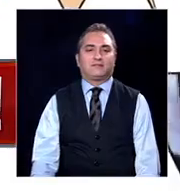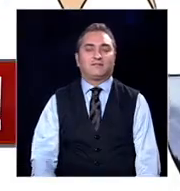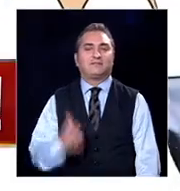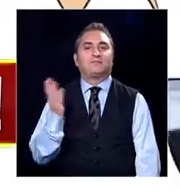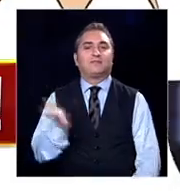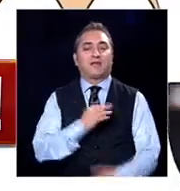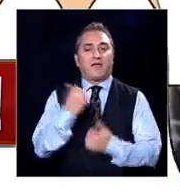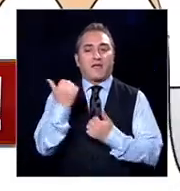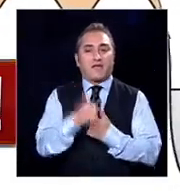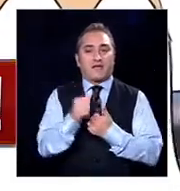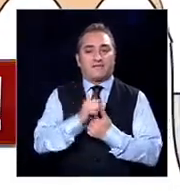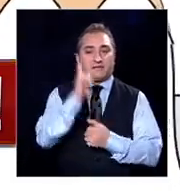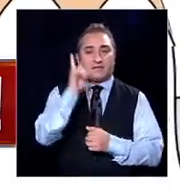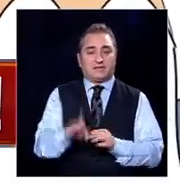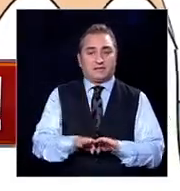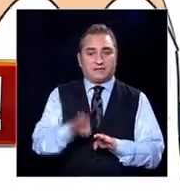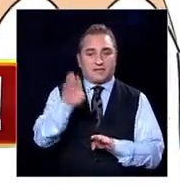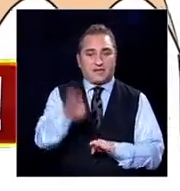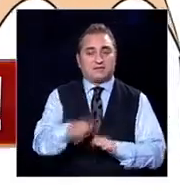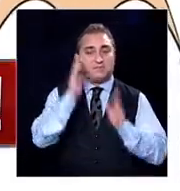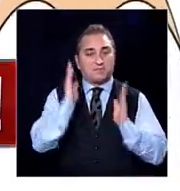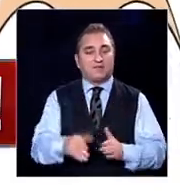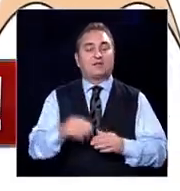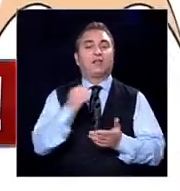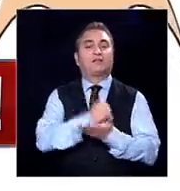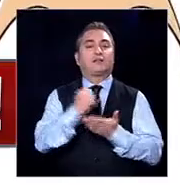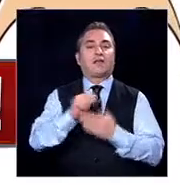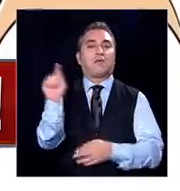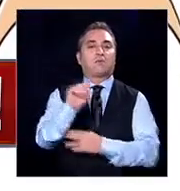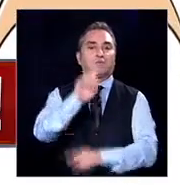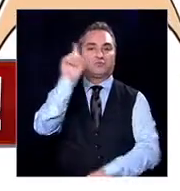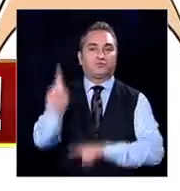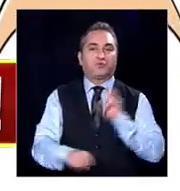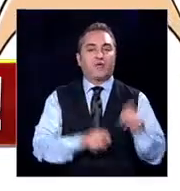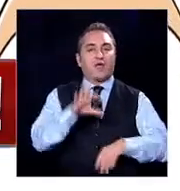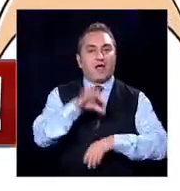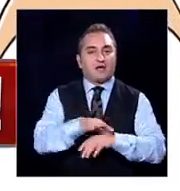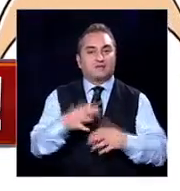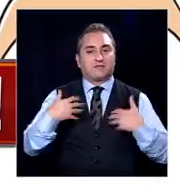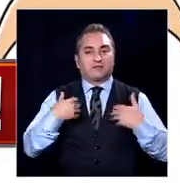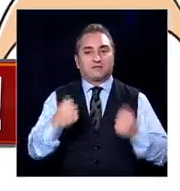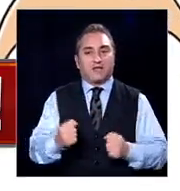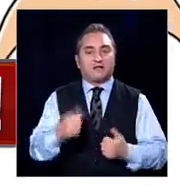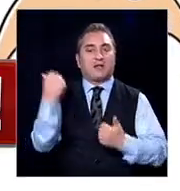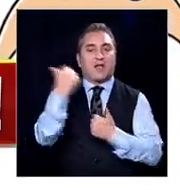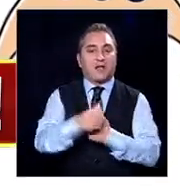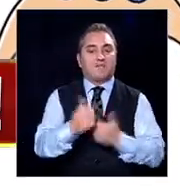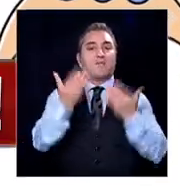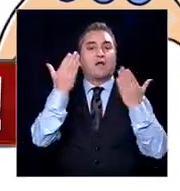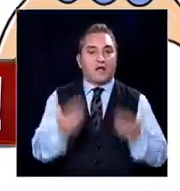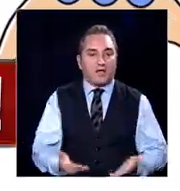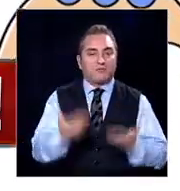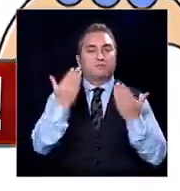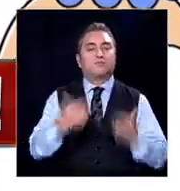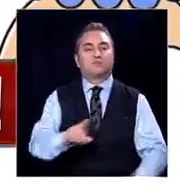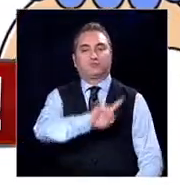Evliliğin ilk adımında bile nikah memuru soruyor. İyi günde, kötü günde, hastalıkta, sağlıkta evlenmeyi kabul ediyor musun